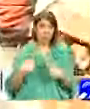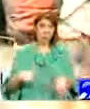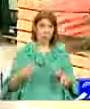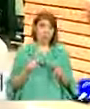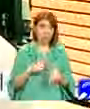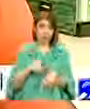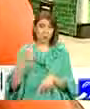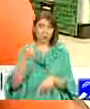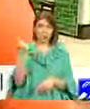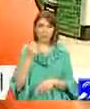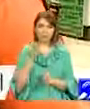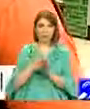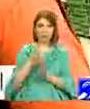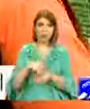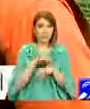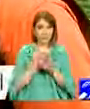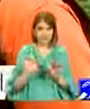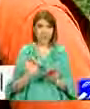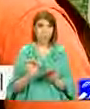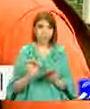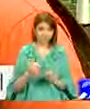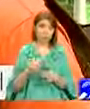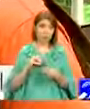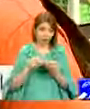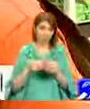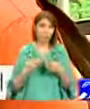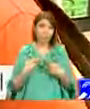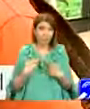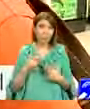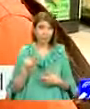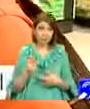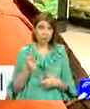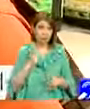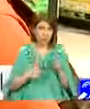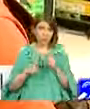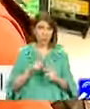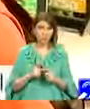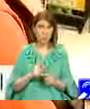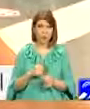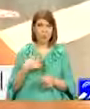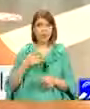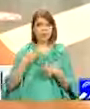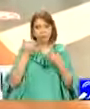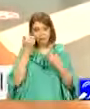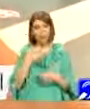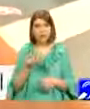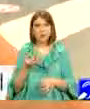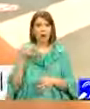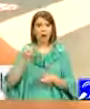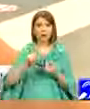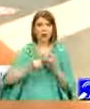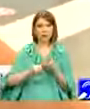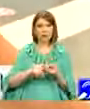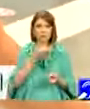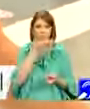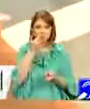ora 1 vine trenul. Sigur că s-a afectat, pentru că pierdea pe alte legături. Și pe căldura